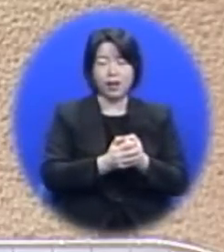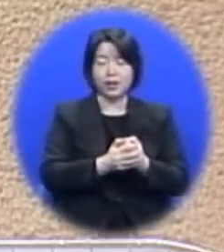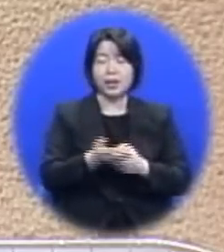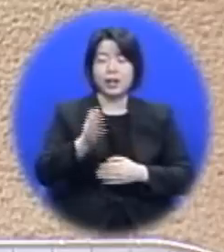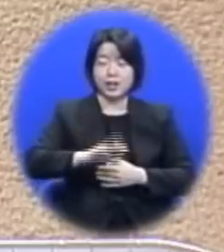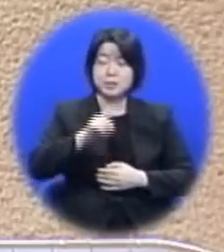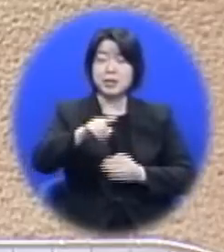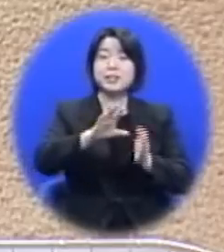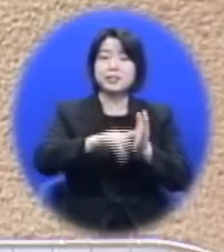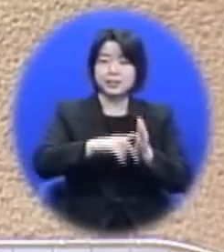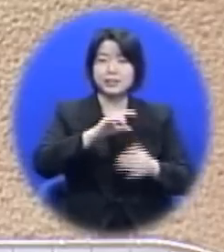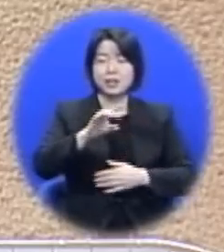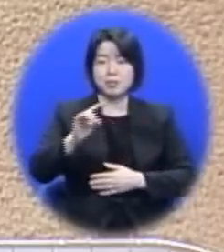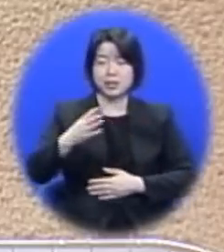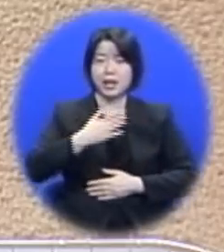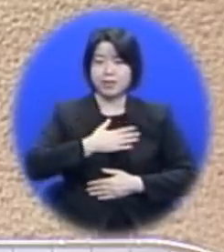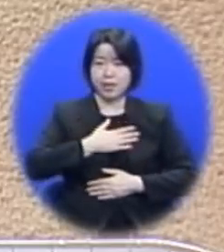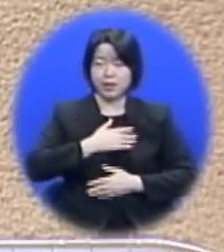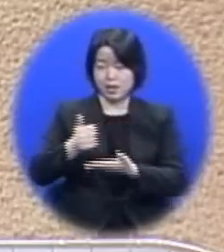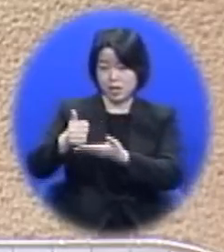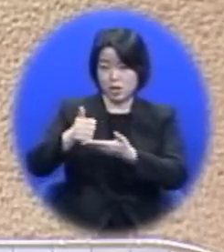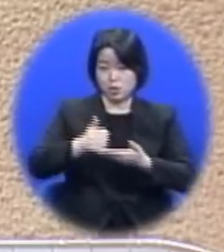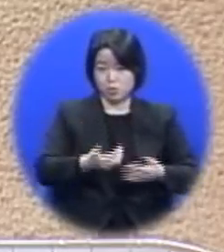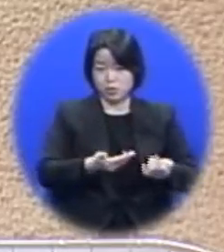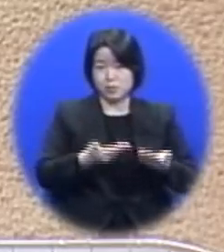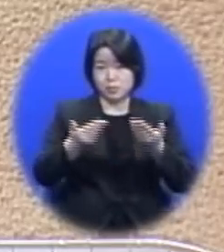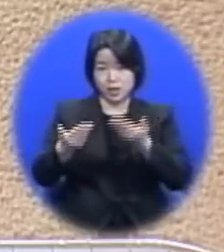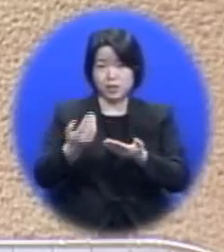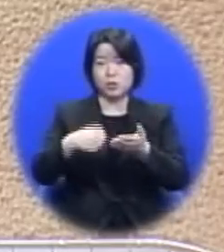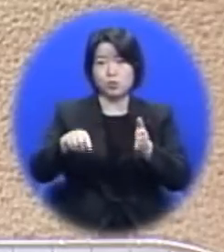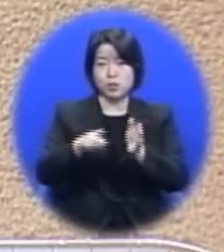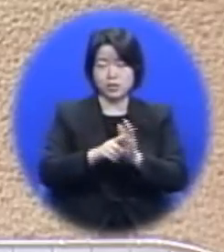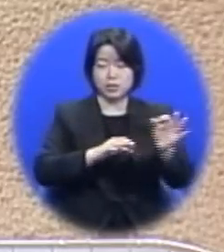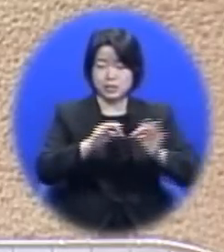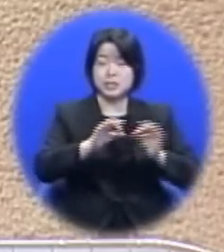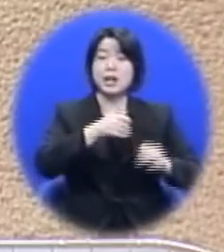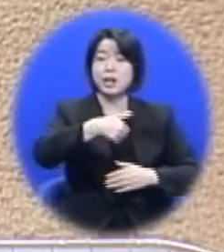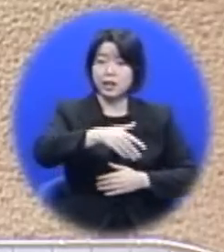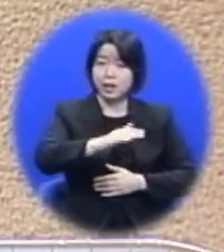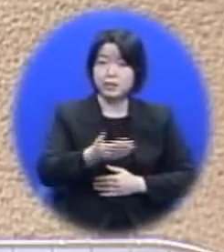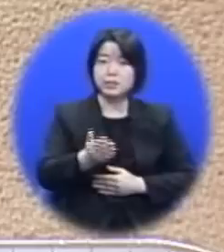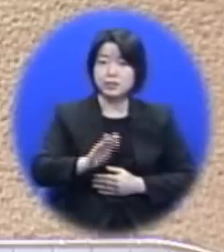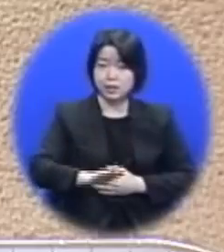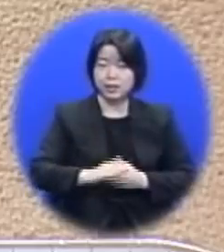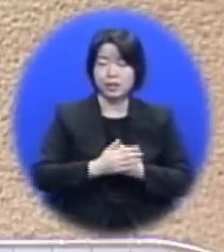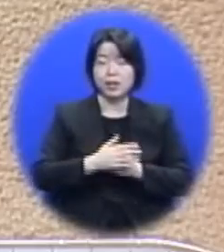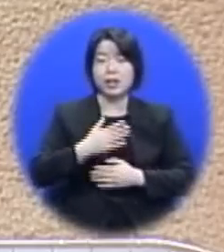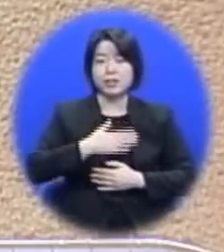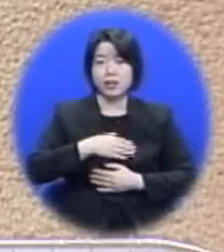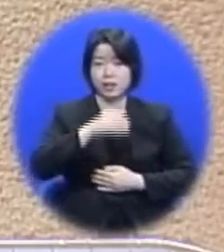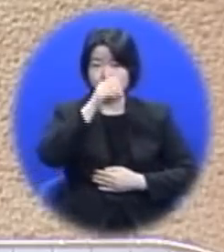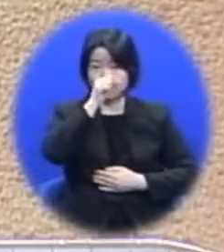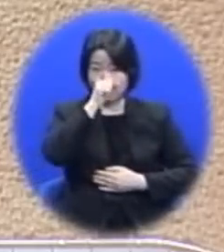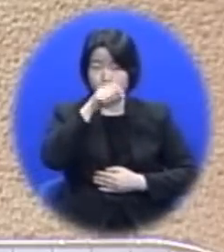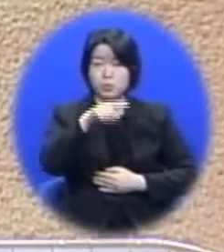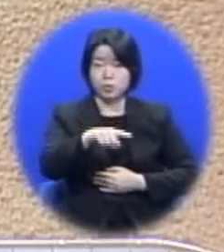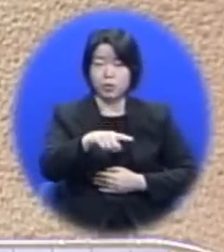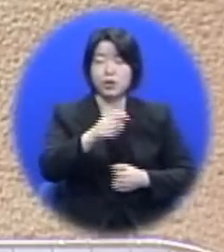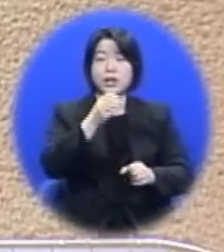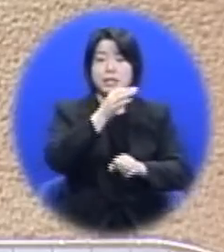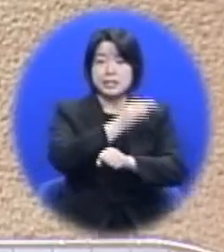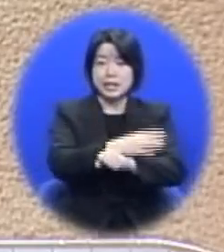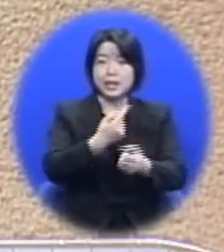그때마다 내가 손님을 대접하려고 시장을 가는 건데 내가 좋은 것